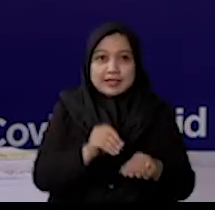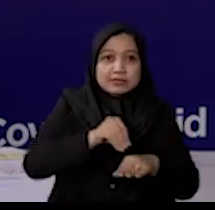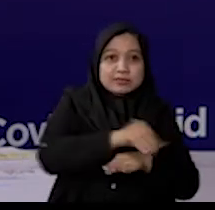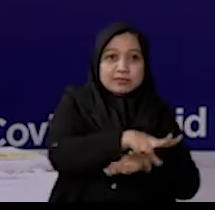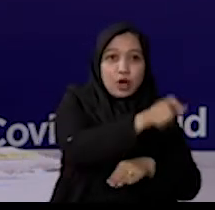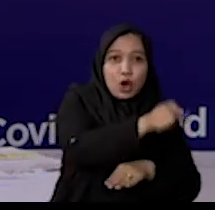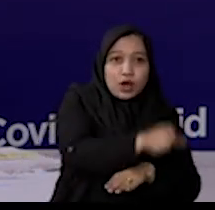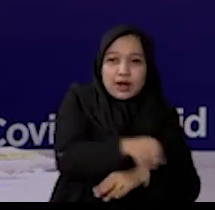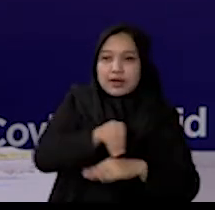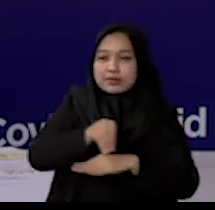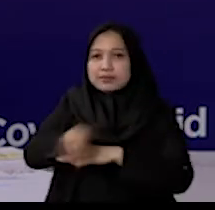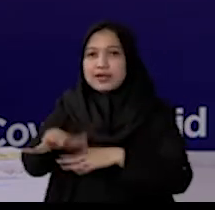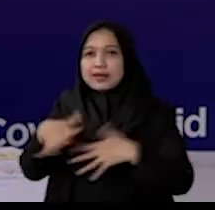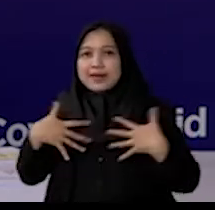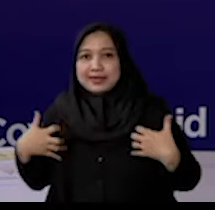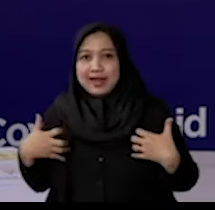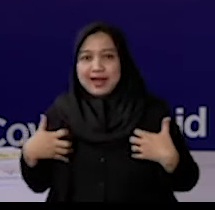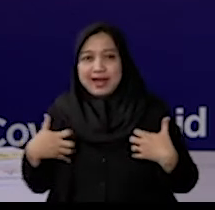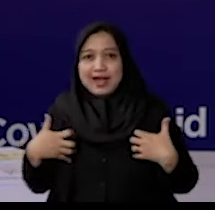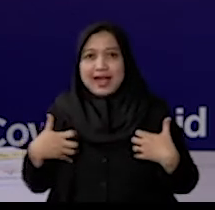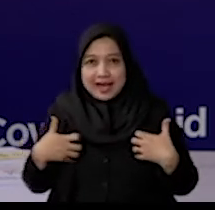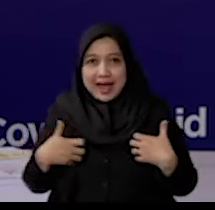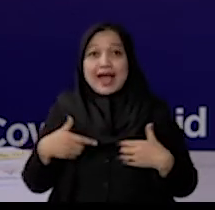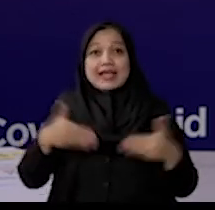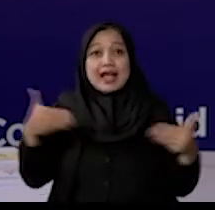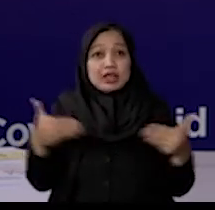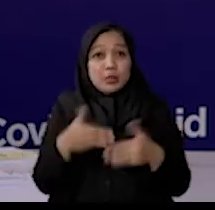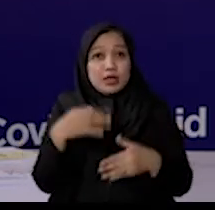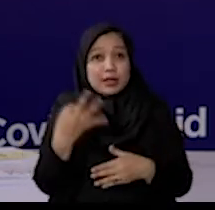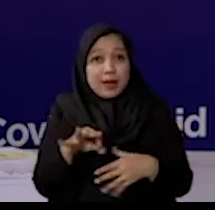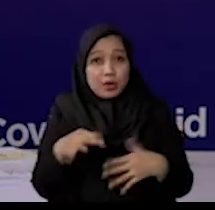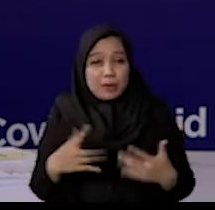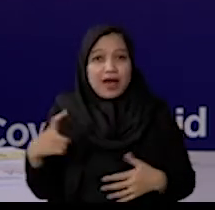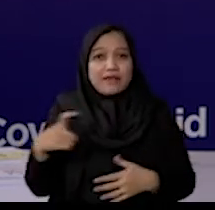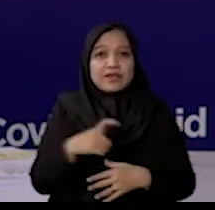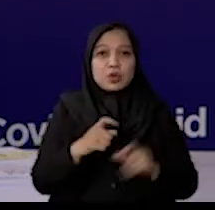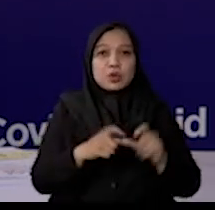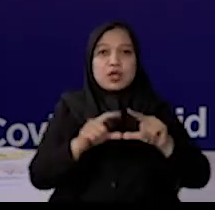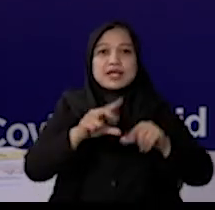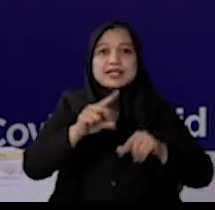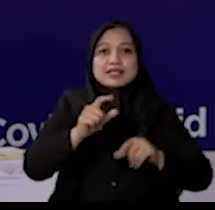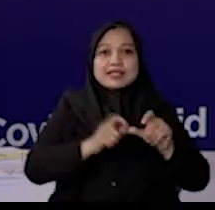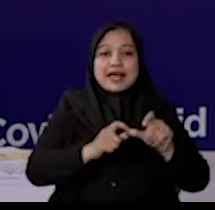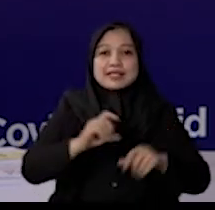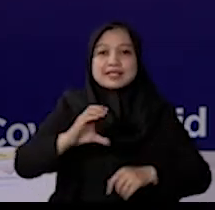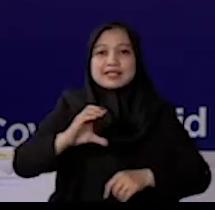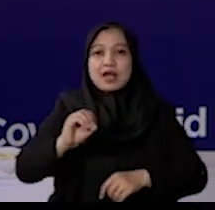jenis terbaru yang ditemukan ialah SARS-CoV-2 atau virus penyebab COVID-19.